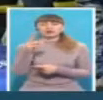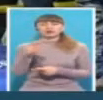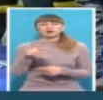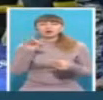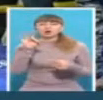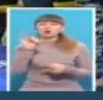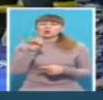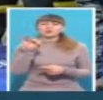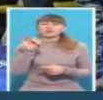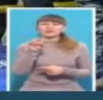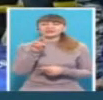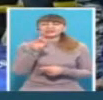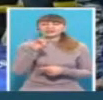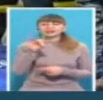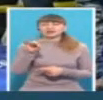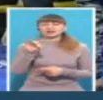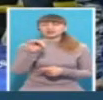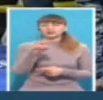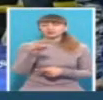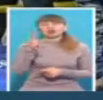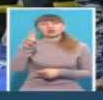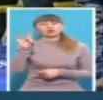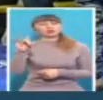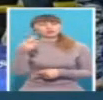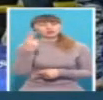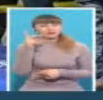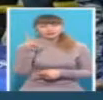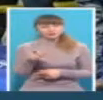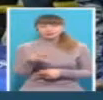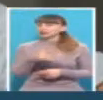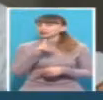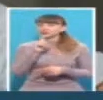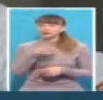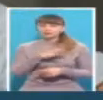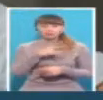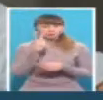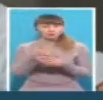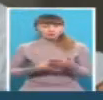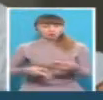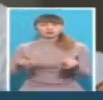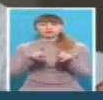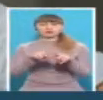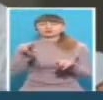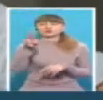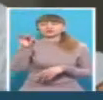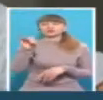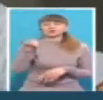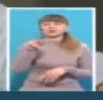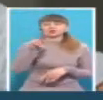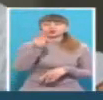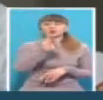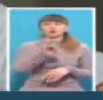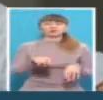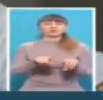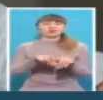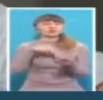әлі жеңістен келмек дәмін тартқан емес. Ол 10 кездесу өткізіп 9 рет қарсыласын нокаутқа жіберді. Сол кеш жасы ауыр салмақтағы